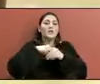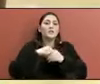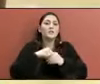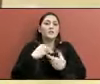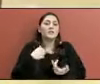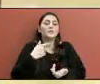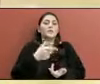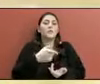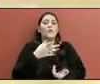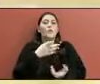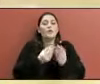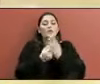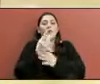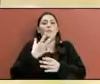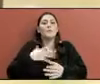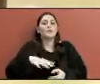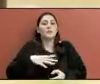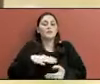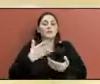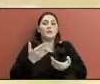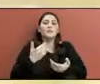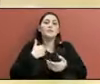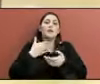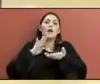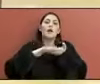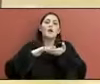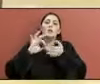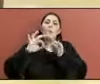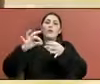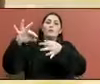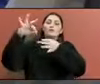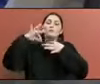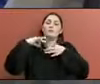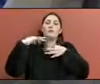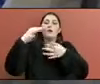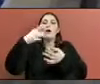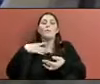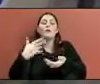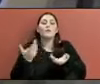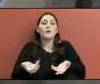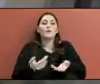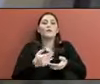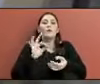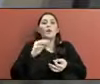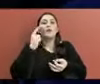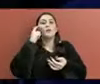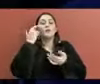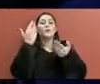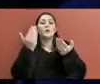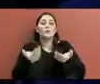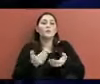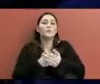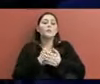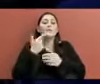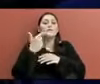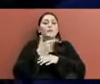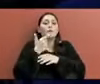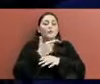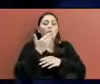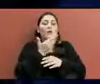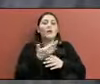Sağ olsun 153'teki arkadaşımız hızlı bir şekilde bize ulaştırdı kendisini ve öyle tahmin ediyorum ki